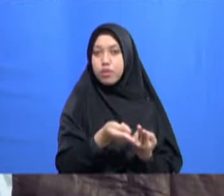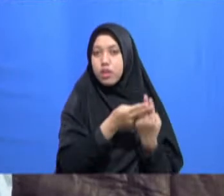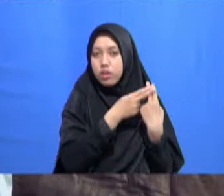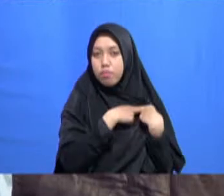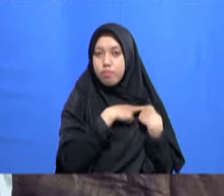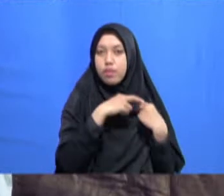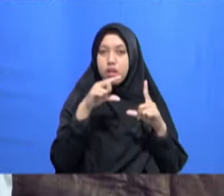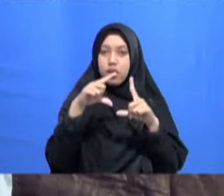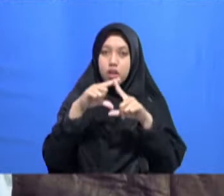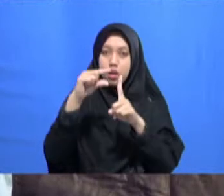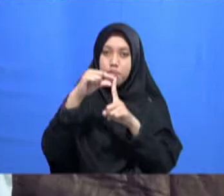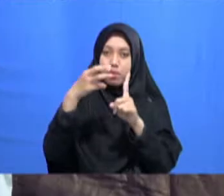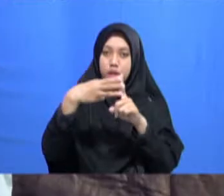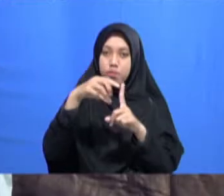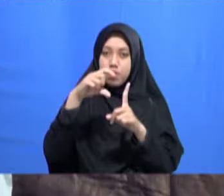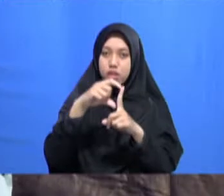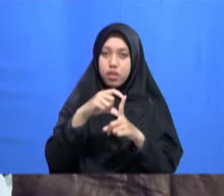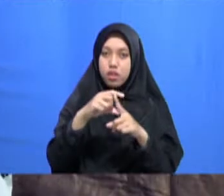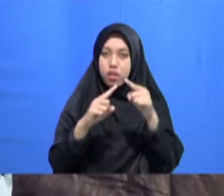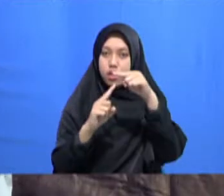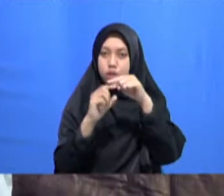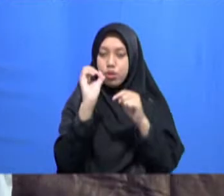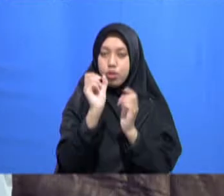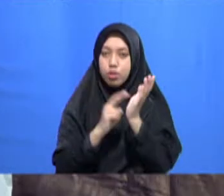APBD Tojo Una-Una dalam proses perencanaannya